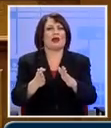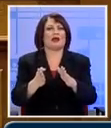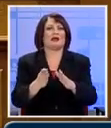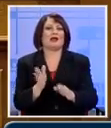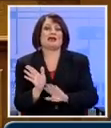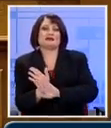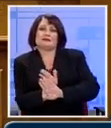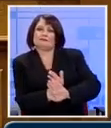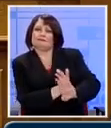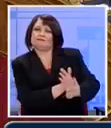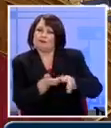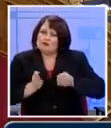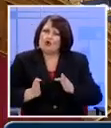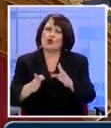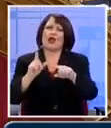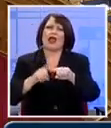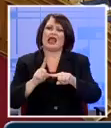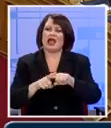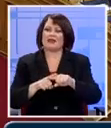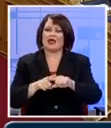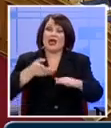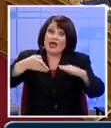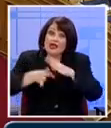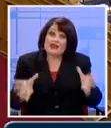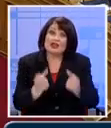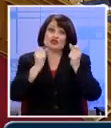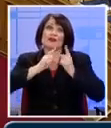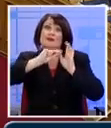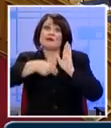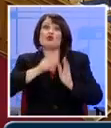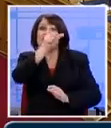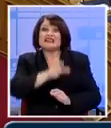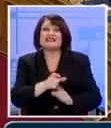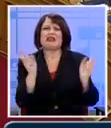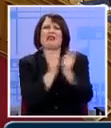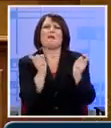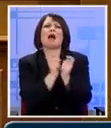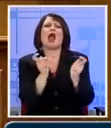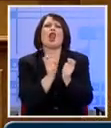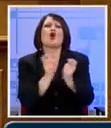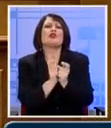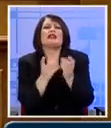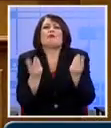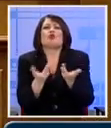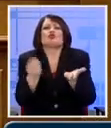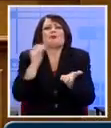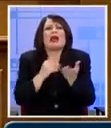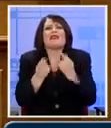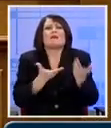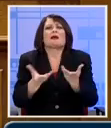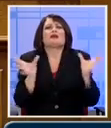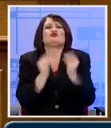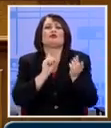αφήνει πίσω, κύριε Τσίπρα. Η Ελλάδα θα έχει βγει από το μνημόνιο. Και εσείς ακόμα θα τσακώνεστε για το πώς θα